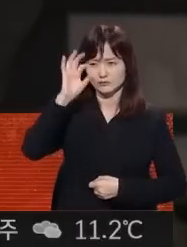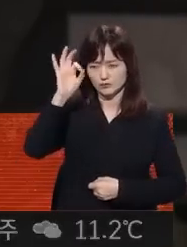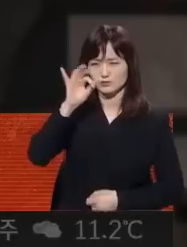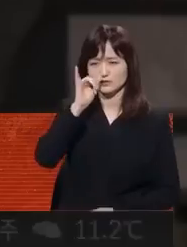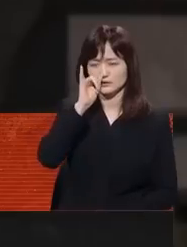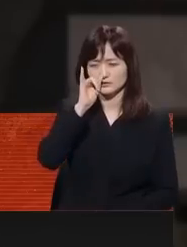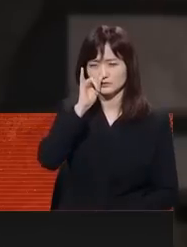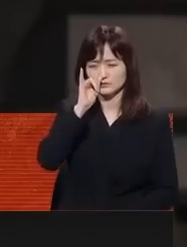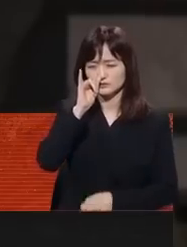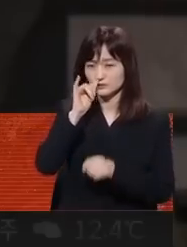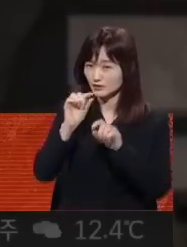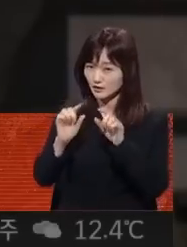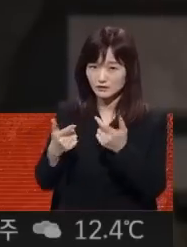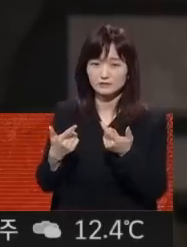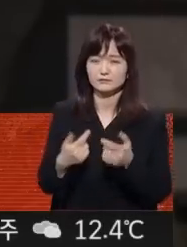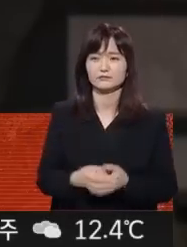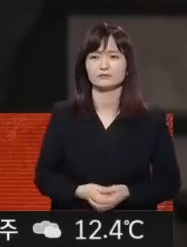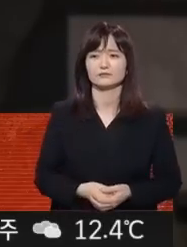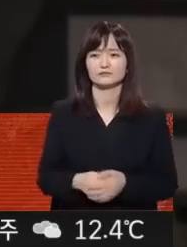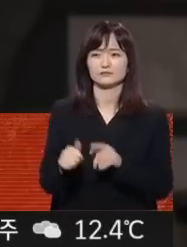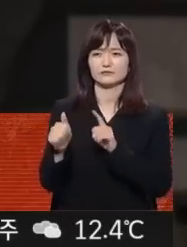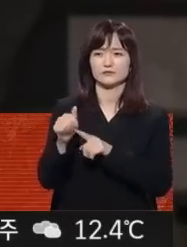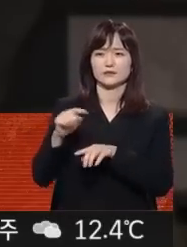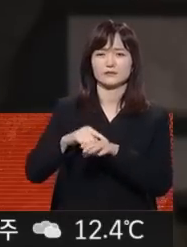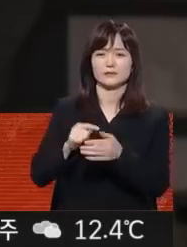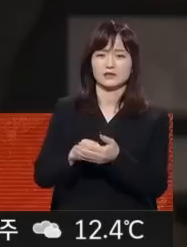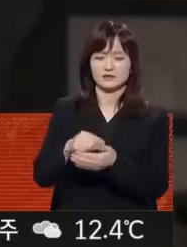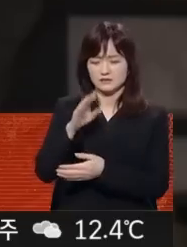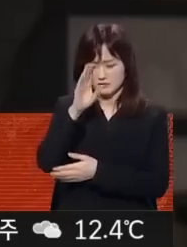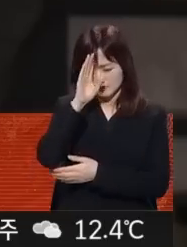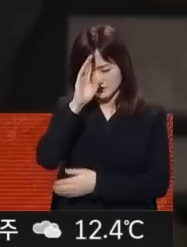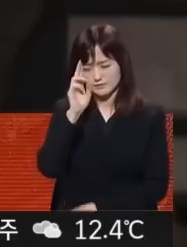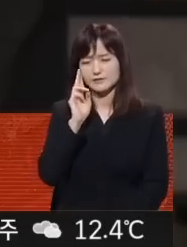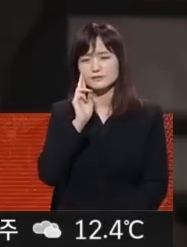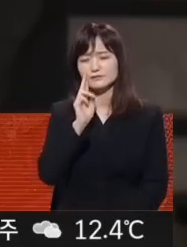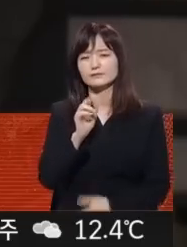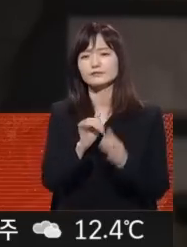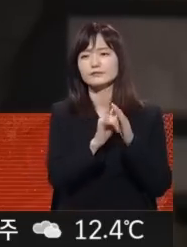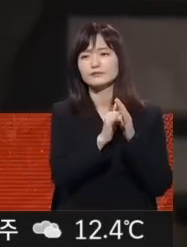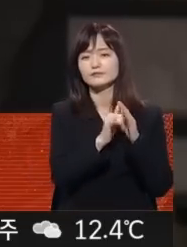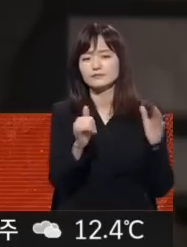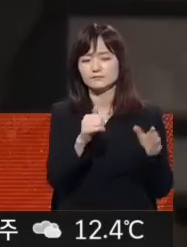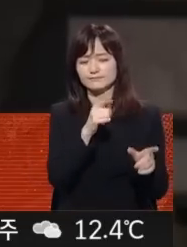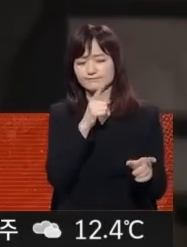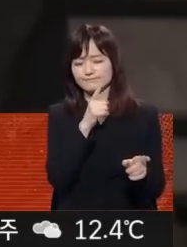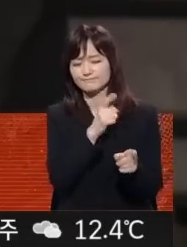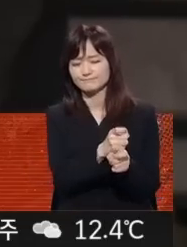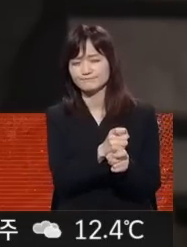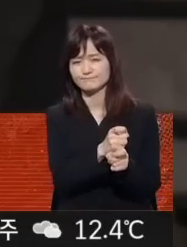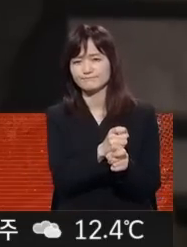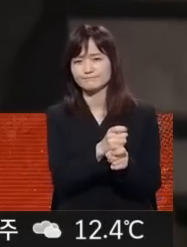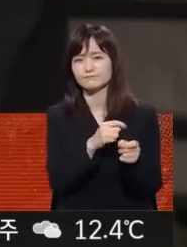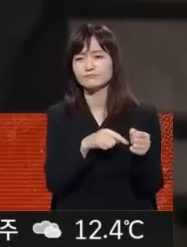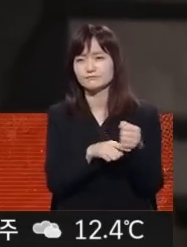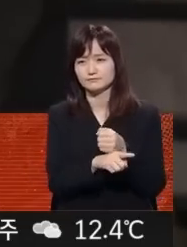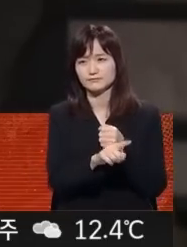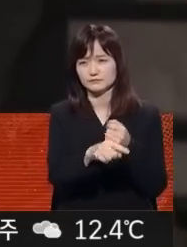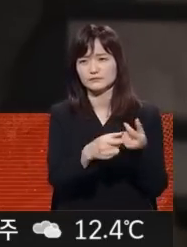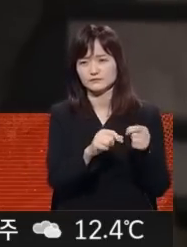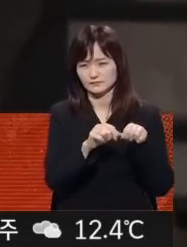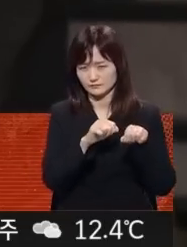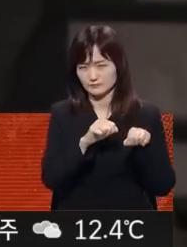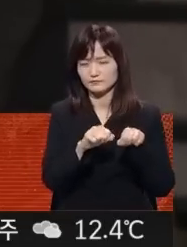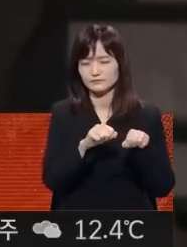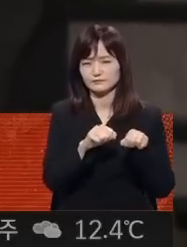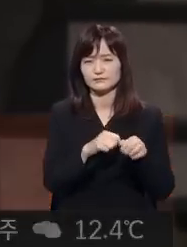않고요이 사람은 좀 마음의 병이 심하게 들어 있다 보니까 이제 가족에게 보복하는 복수하는 의미로 이런 행동을